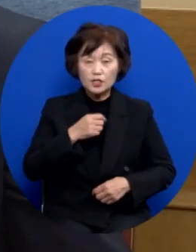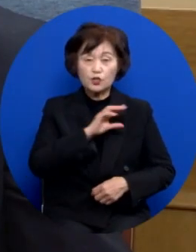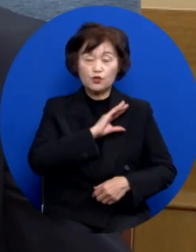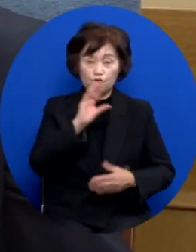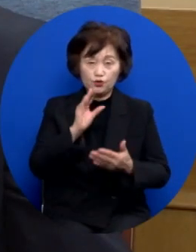발표했습니다